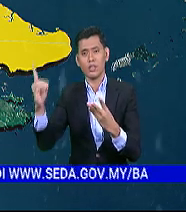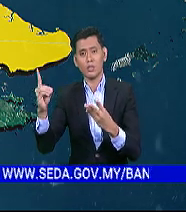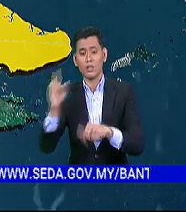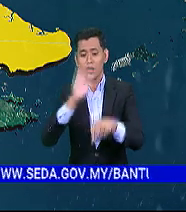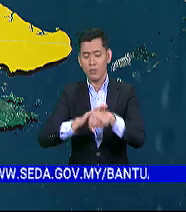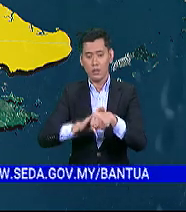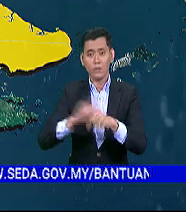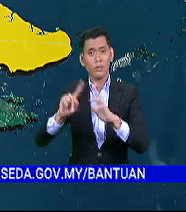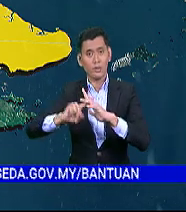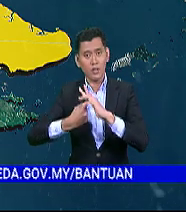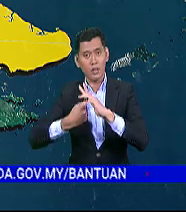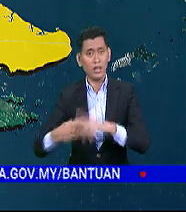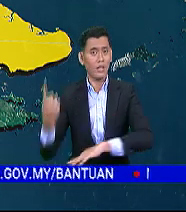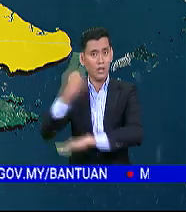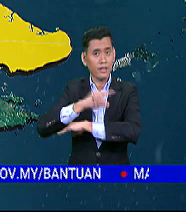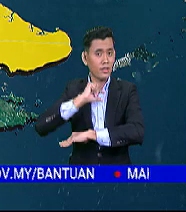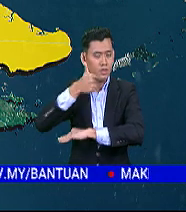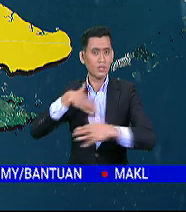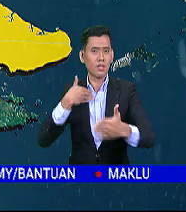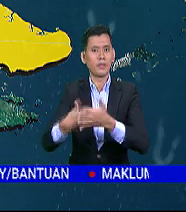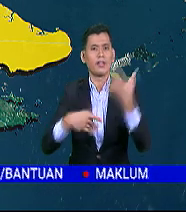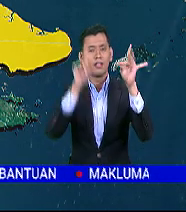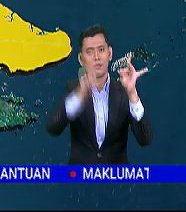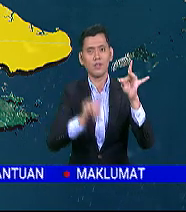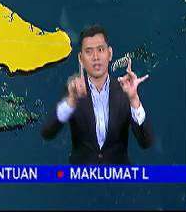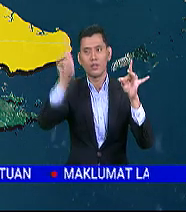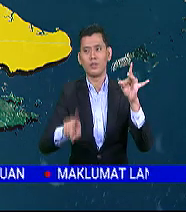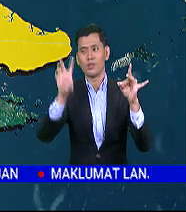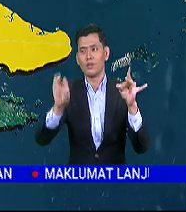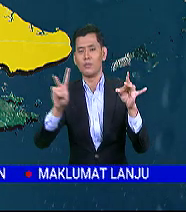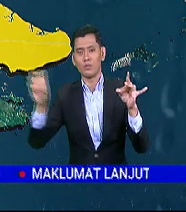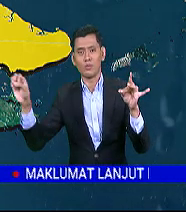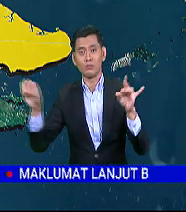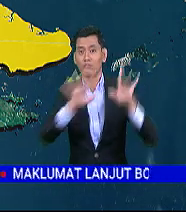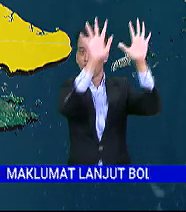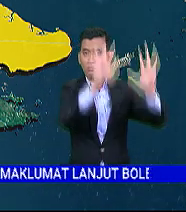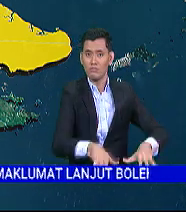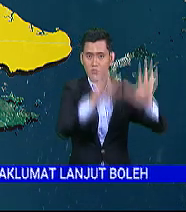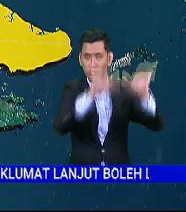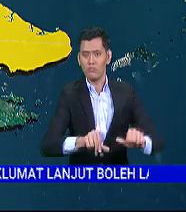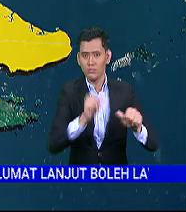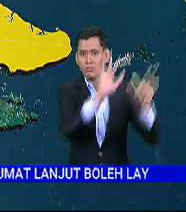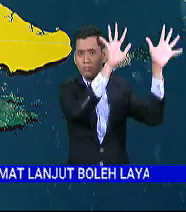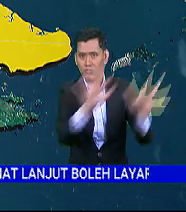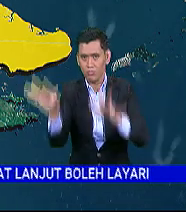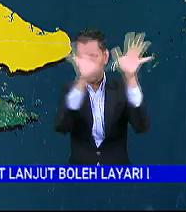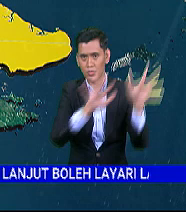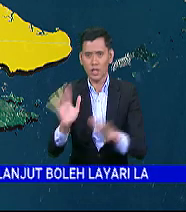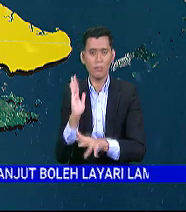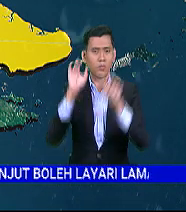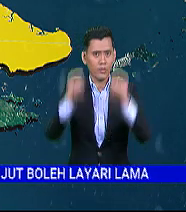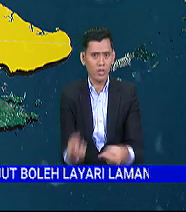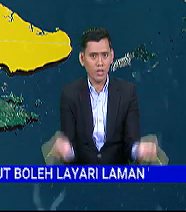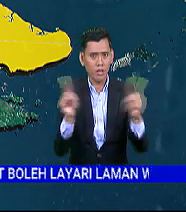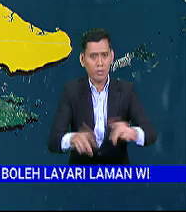kuasa mulai pada hari esok sehingga ke 18 Januari 2022. Hujan berterusan dan angin kencang diramalkan boleh